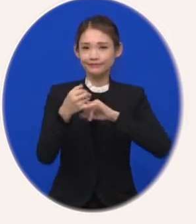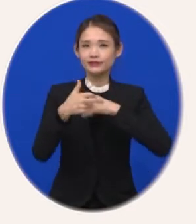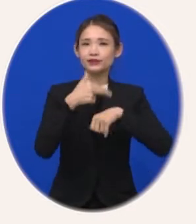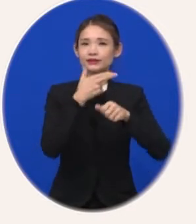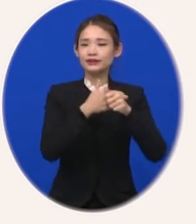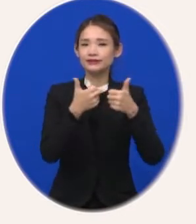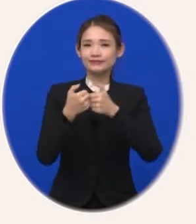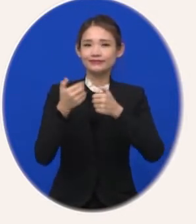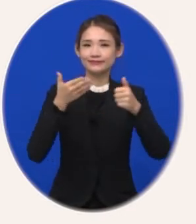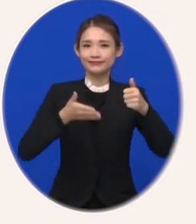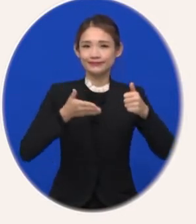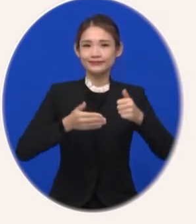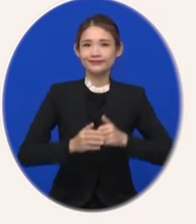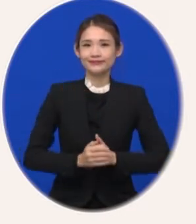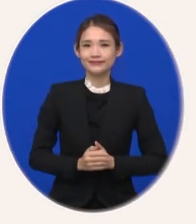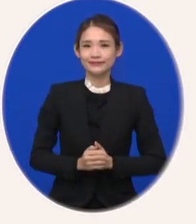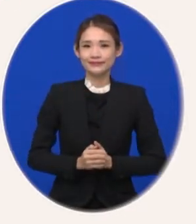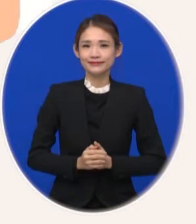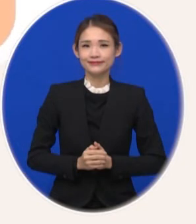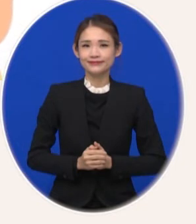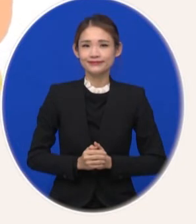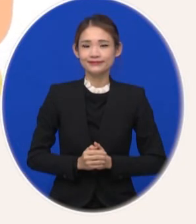반드시 의사와 상의하세요.